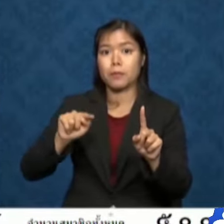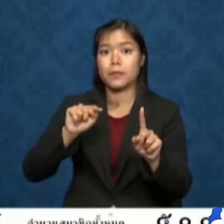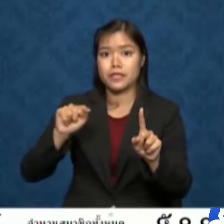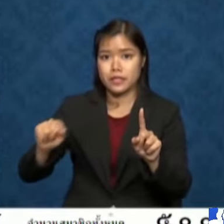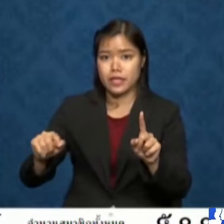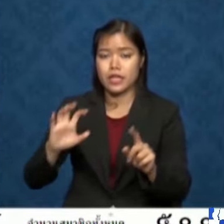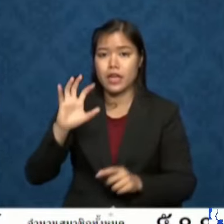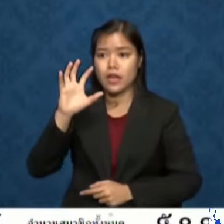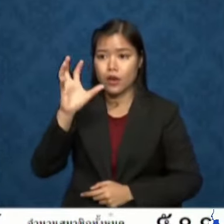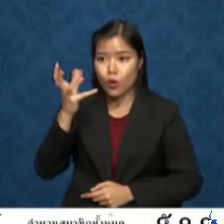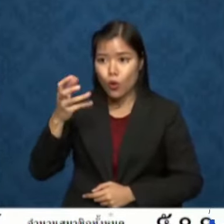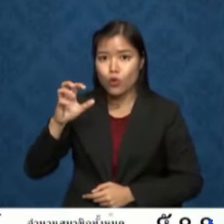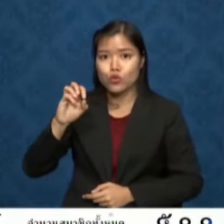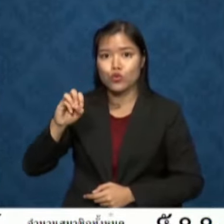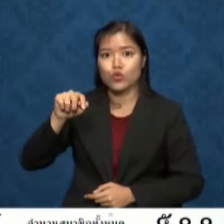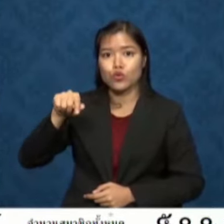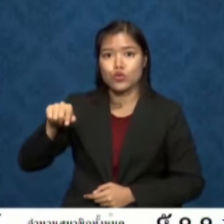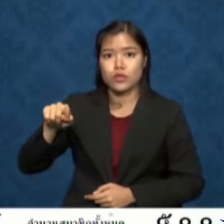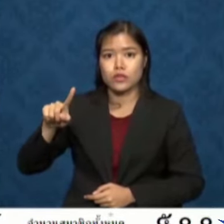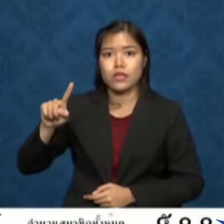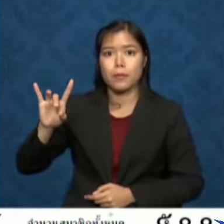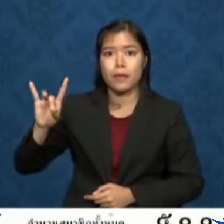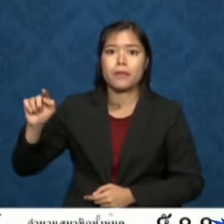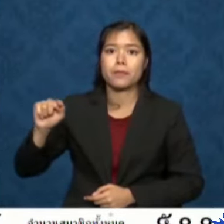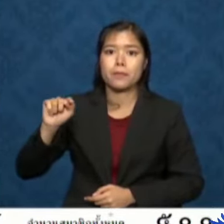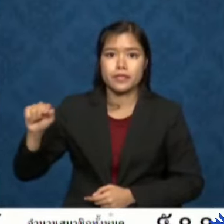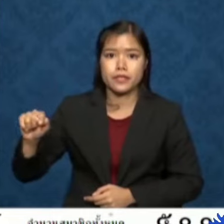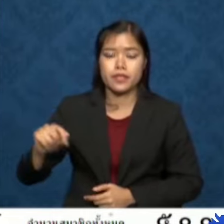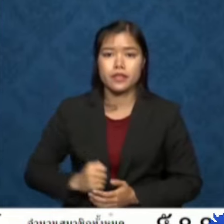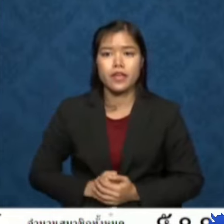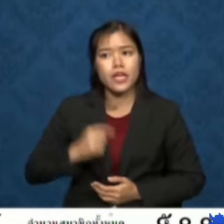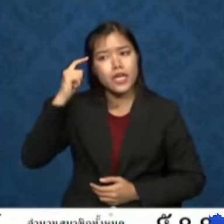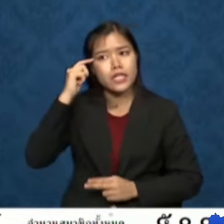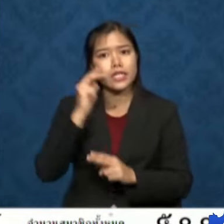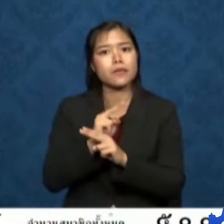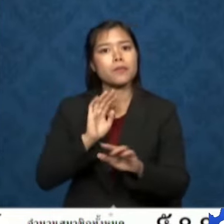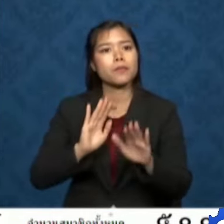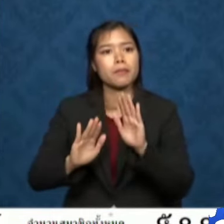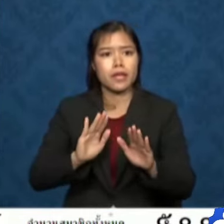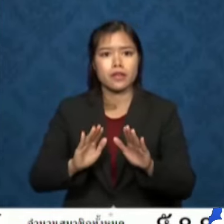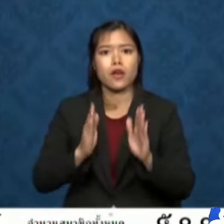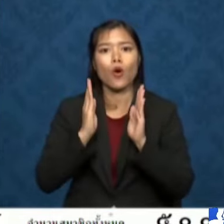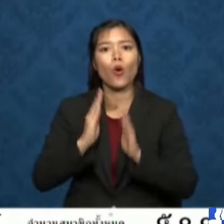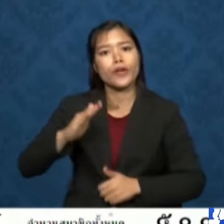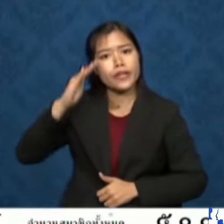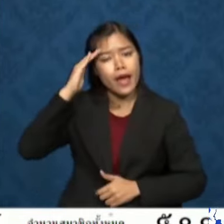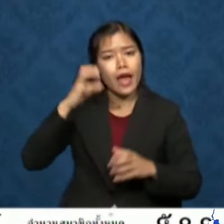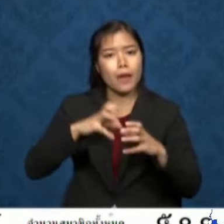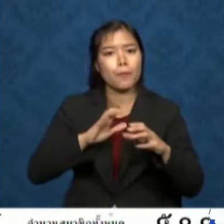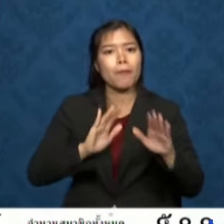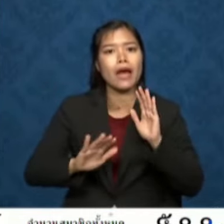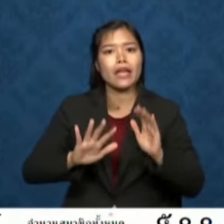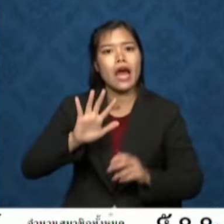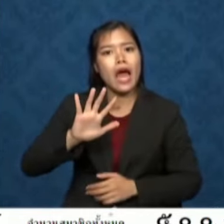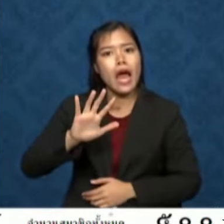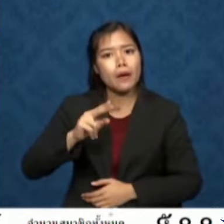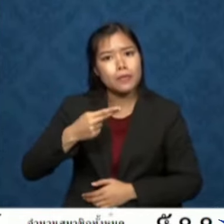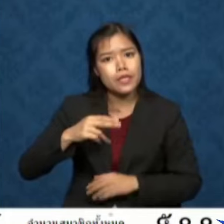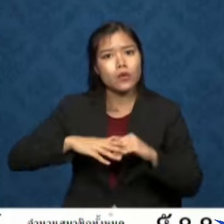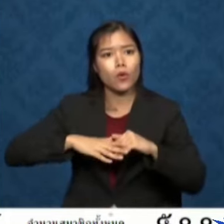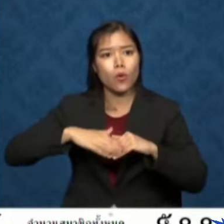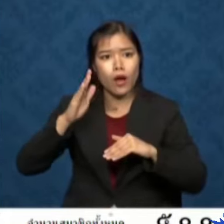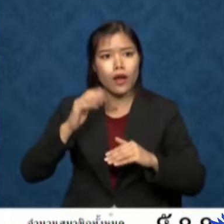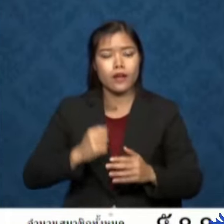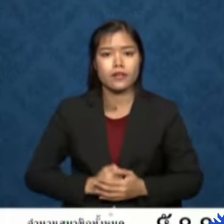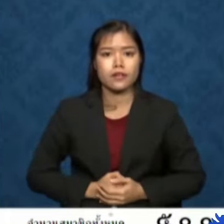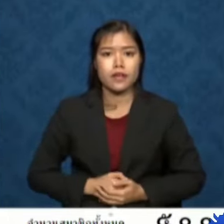0.81 perก็คำนวณยังไงนะครับก็คิดว่าจำนวนพลทหารน่าจะอยู่ราวๆสัก 60,000กว่านาย tdiเอง